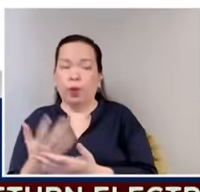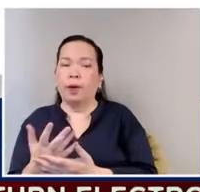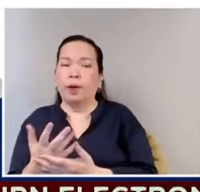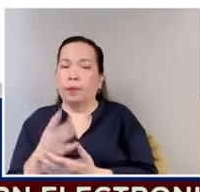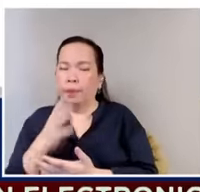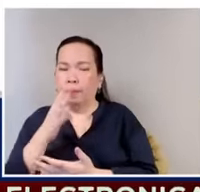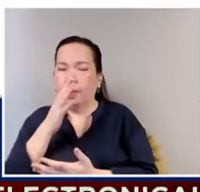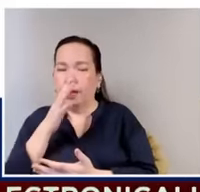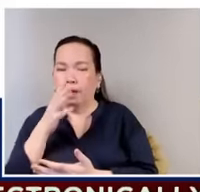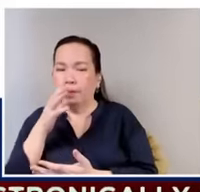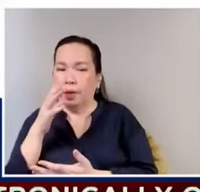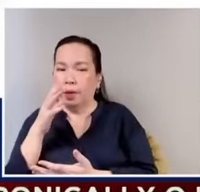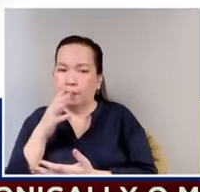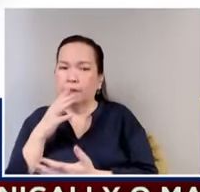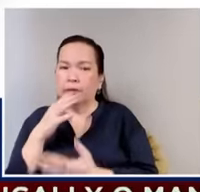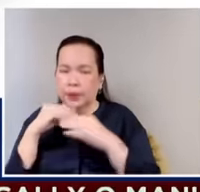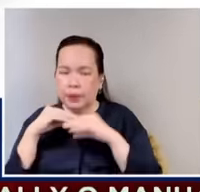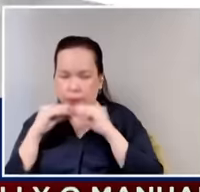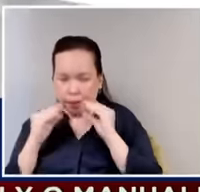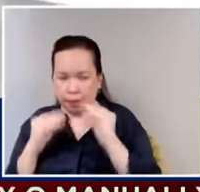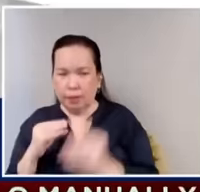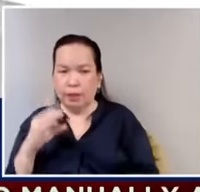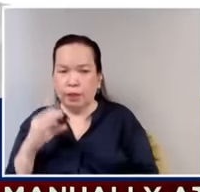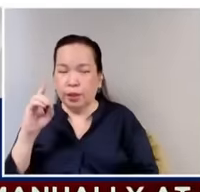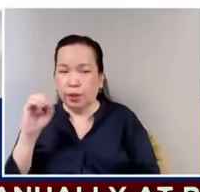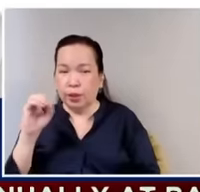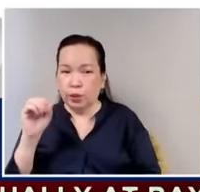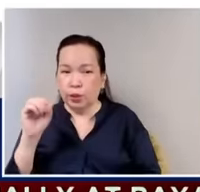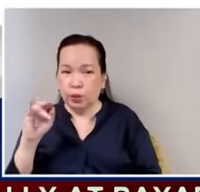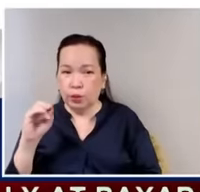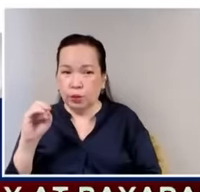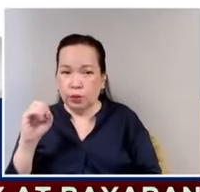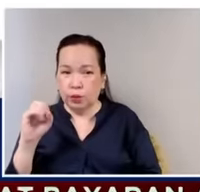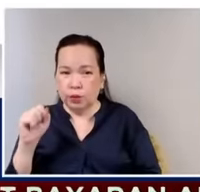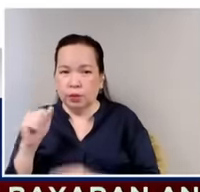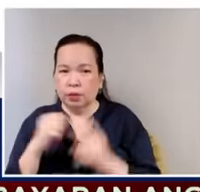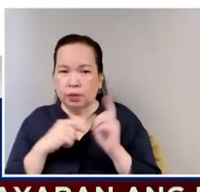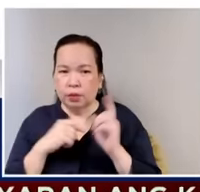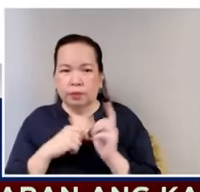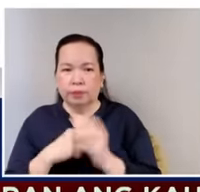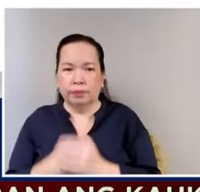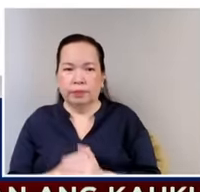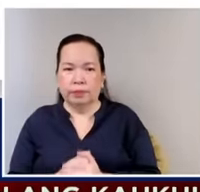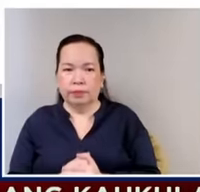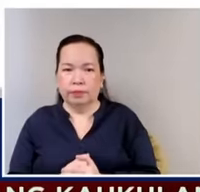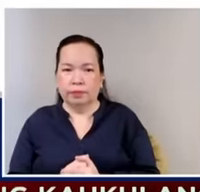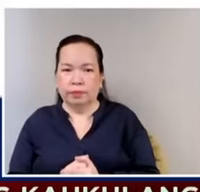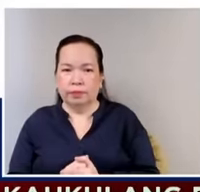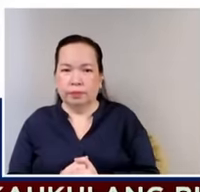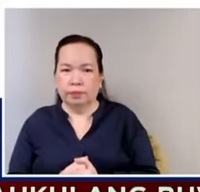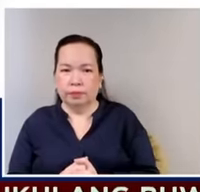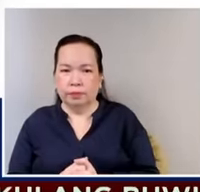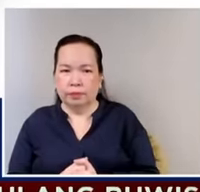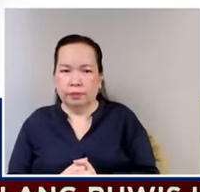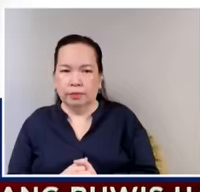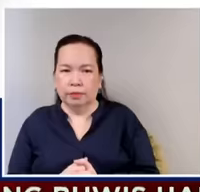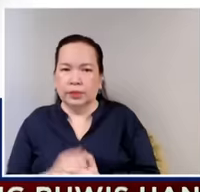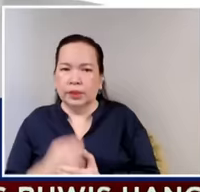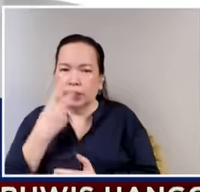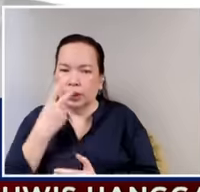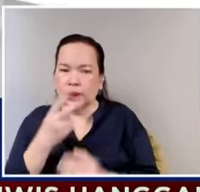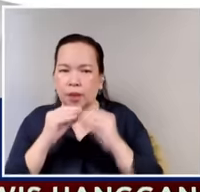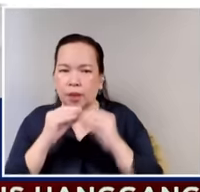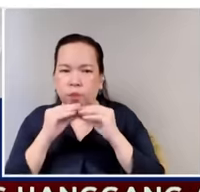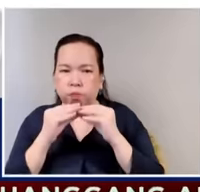so ang titulo ng kapang ito ay Manto de Lagrimas. So makikita natin ang mga luha